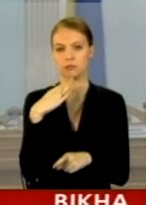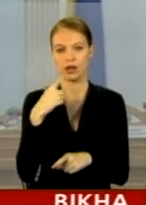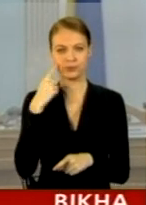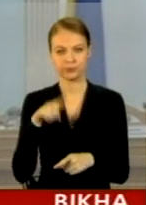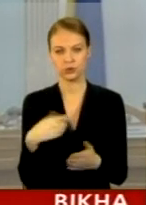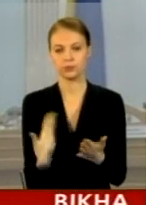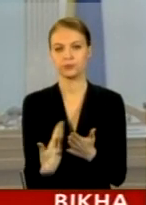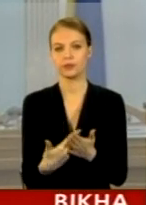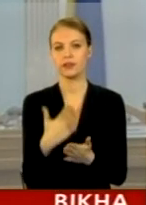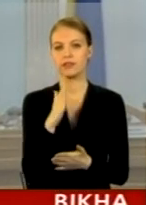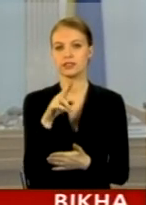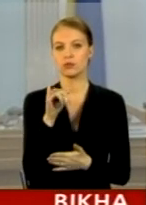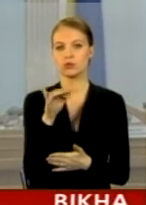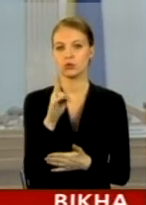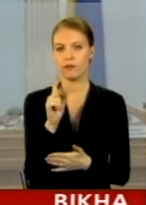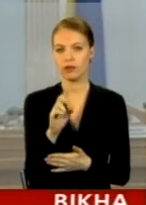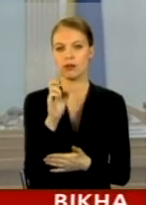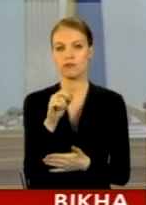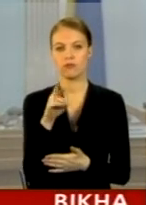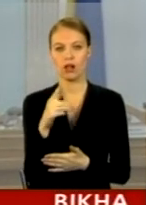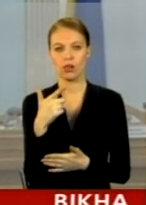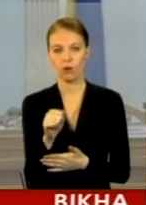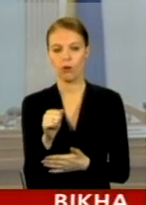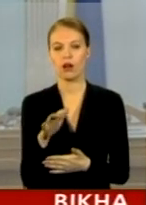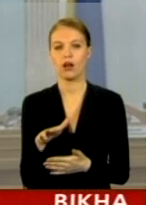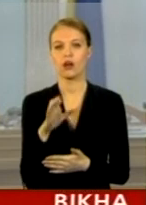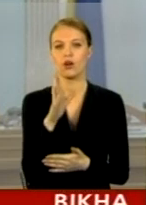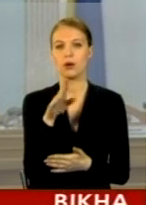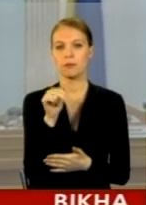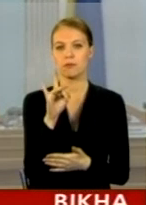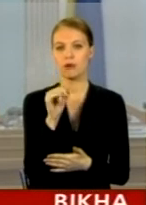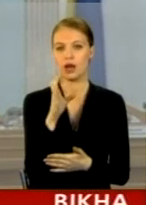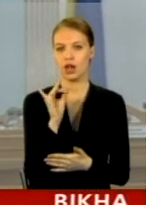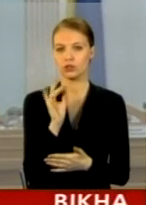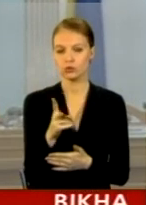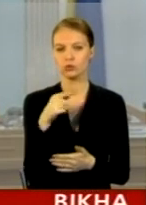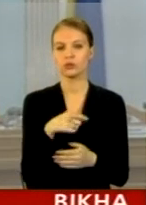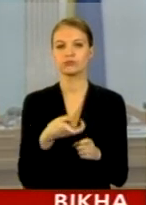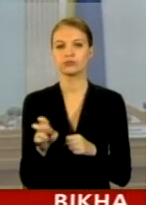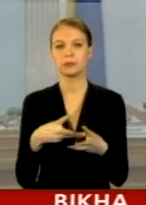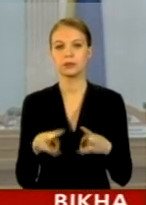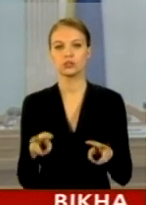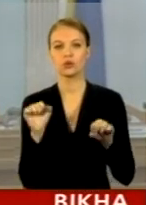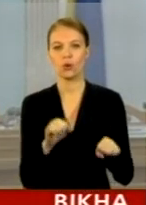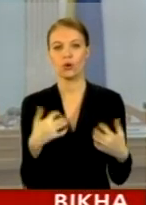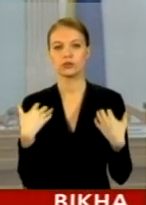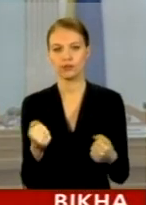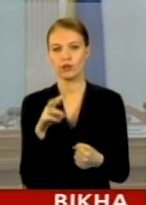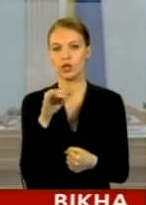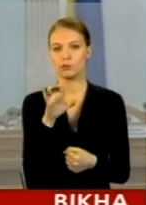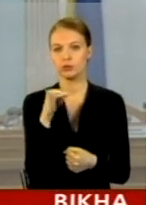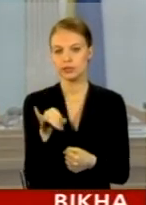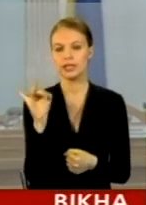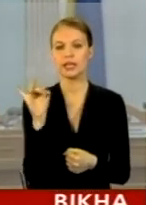наприклад, Василь Петьовка, Іван Балога, майданівський сотник Володимир Парасюк, відсторонений міністр охорони здоров'я Олег Мусій